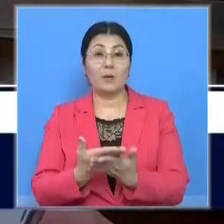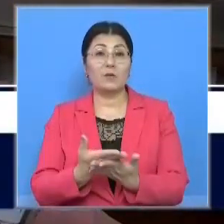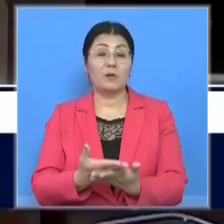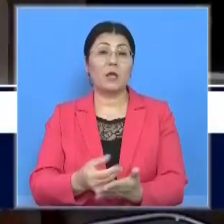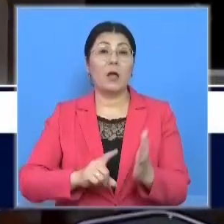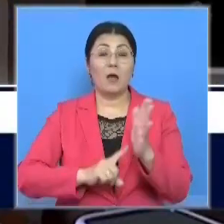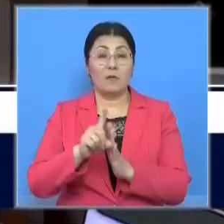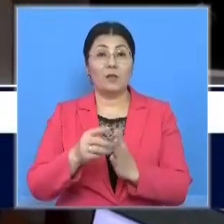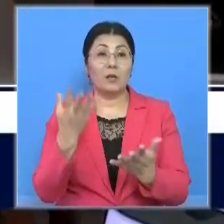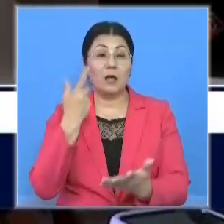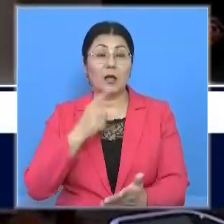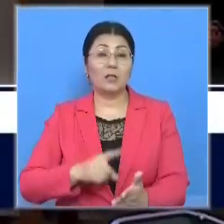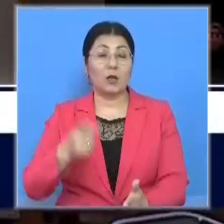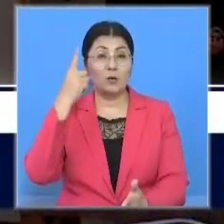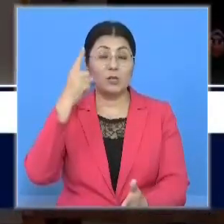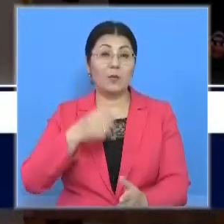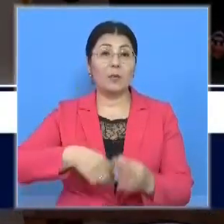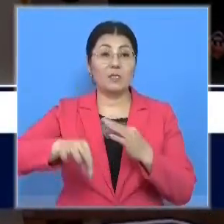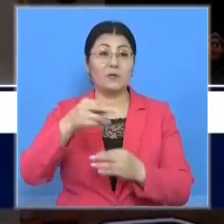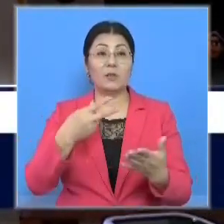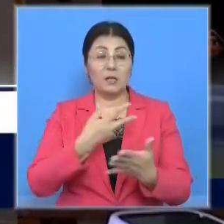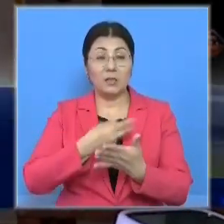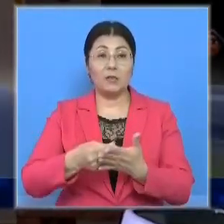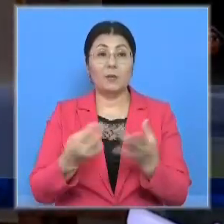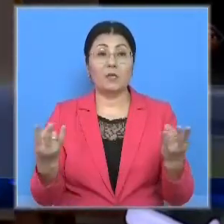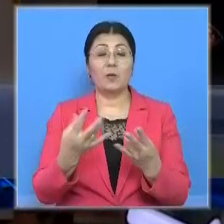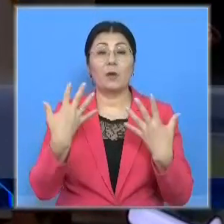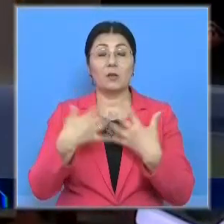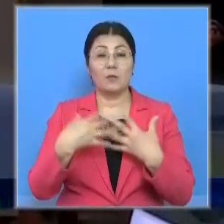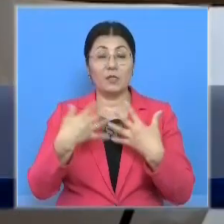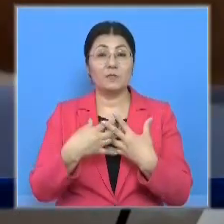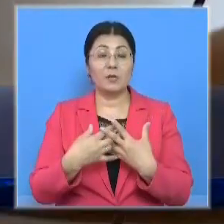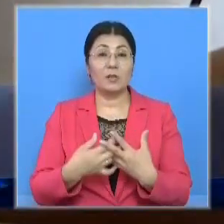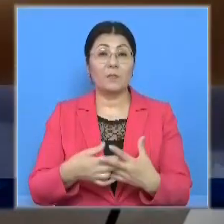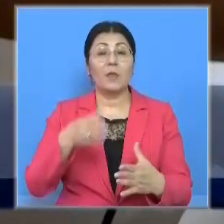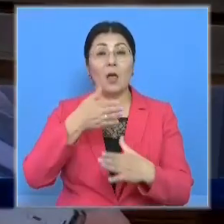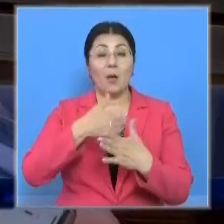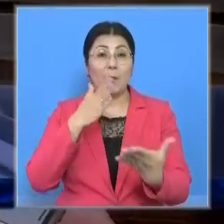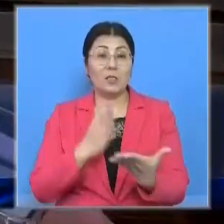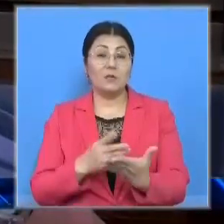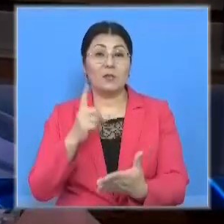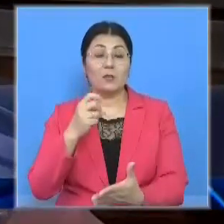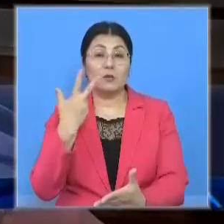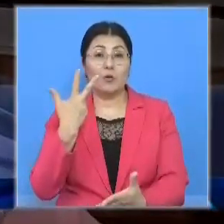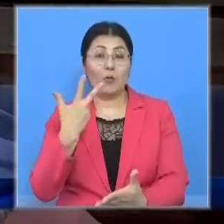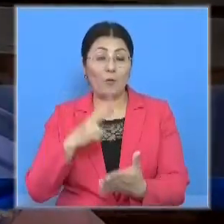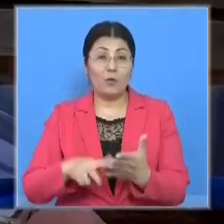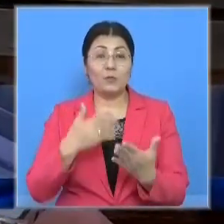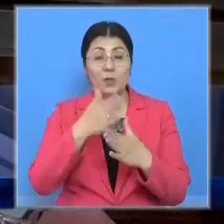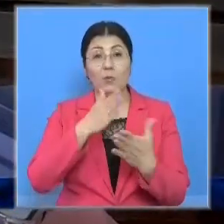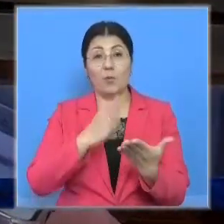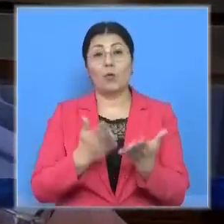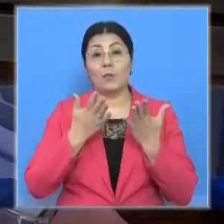самом начале, когда узнала о проекте, приобрела необходимое оборудование. В день готовлю по 180 булок хлеба. И уже есть